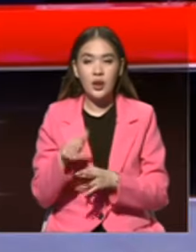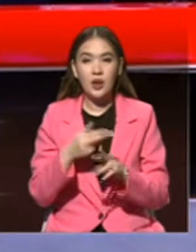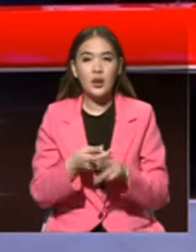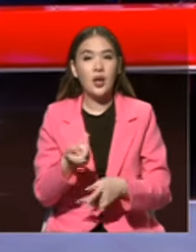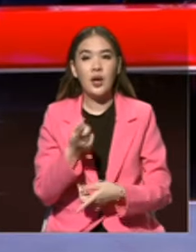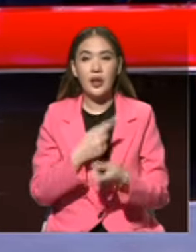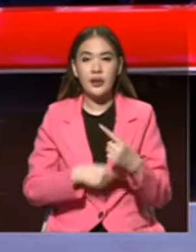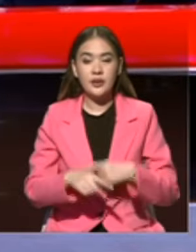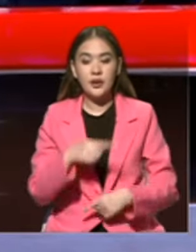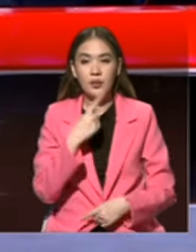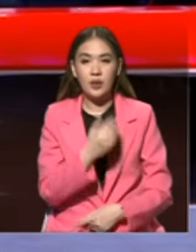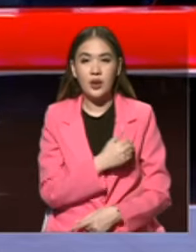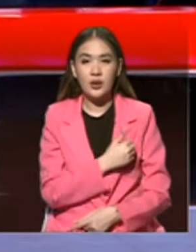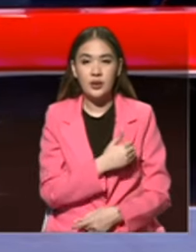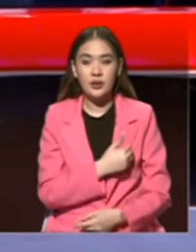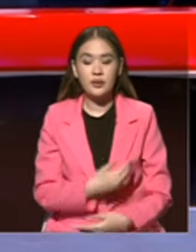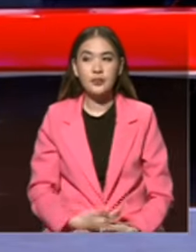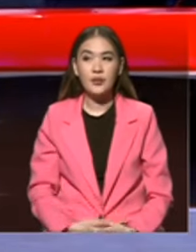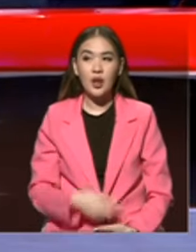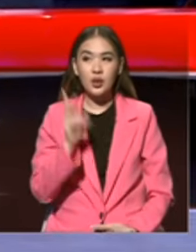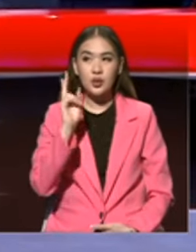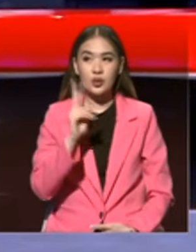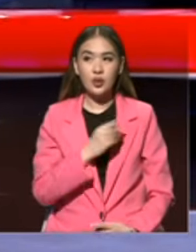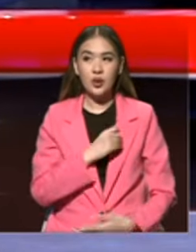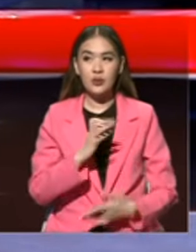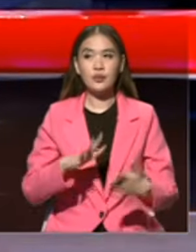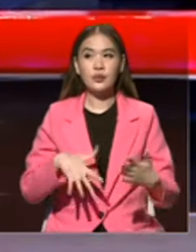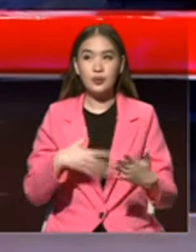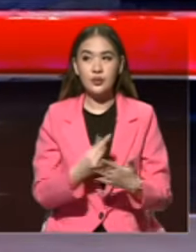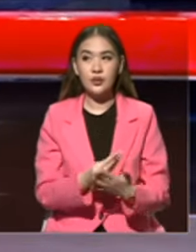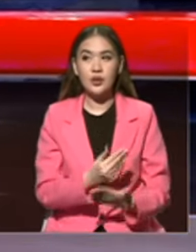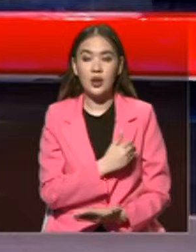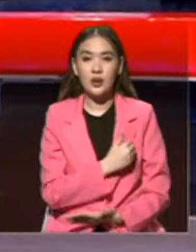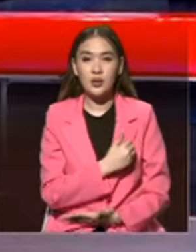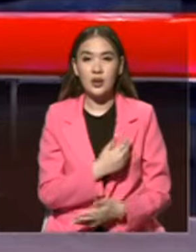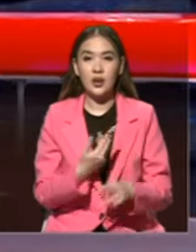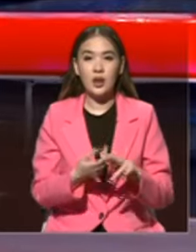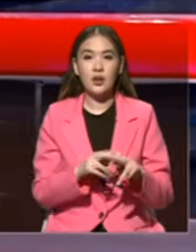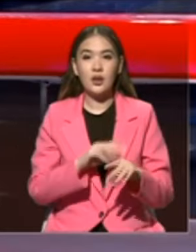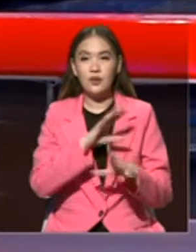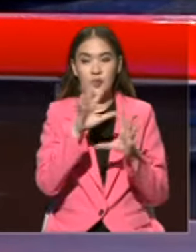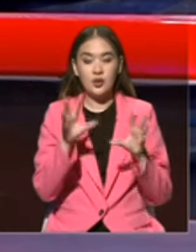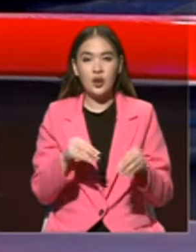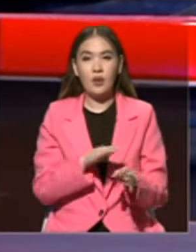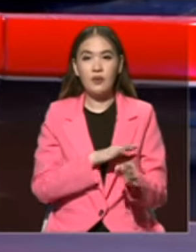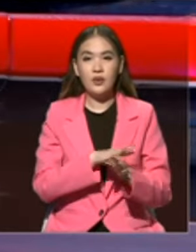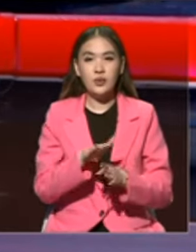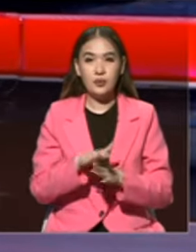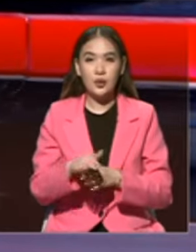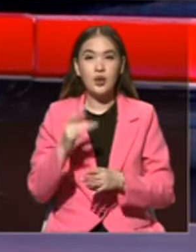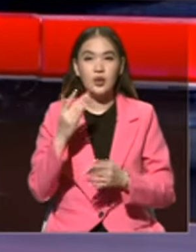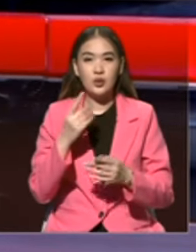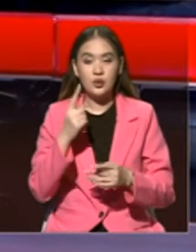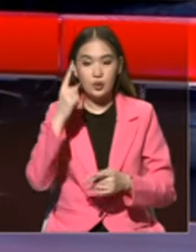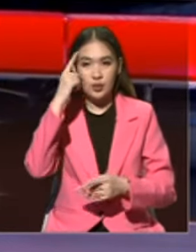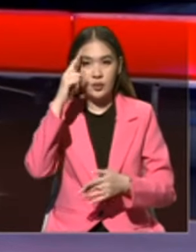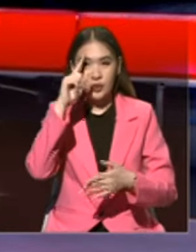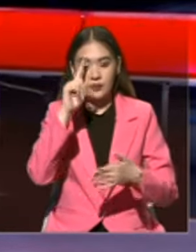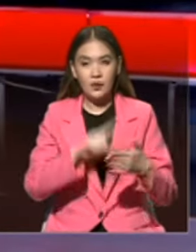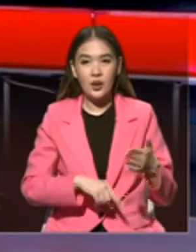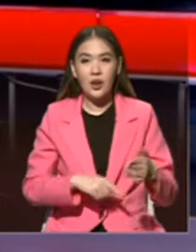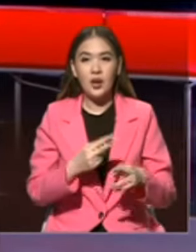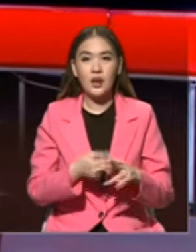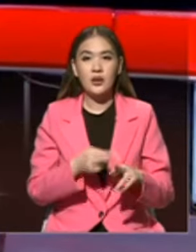қайтарып берсе дейді. Біреулер қаражаттай сұрап отыр. Сондықтан да осының бәрін ескереді деген ойдамыз. Мынау орталық органдар